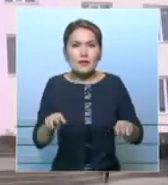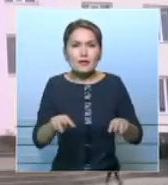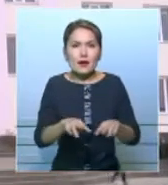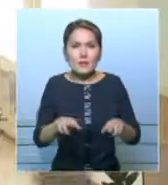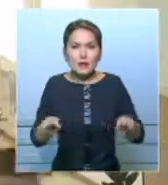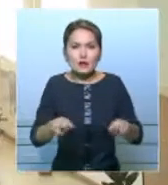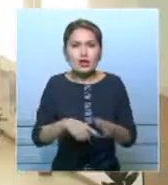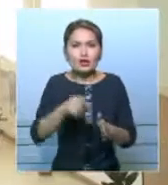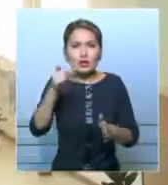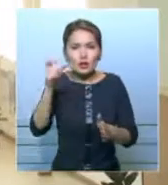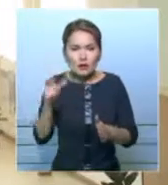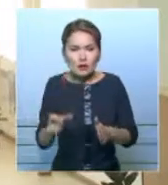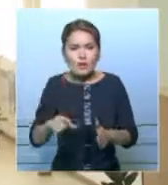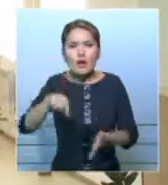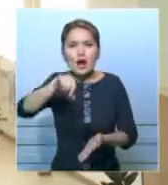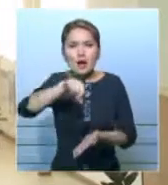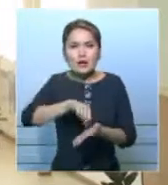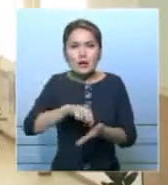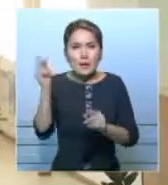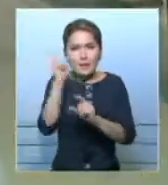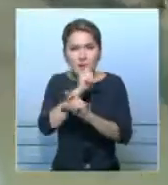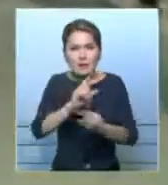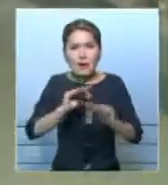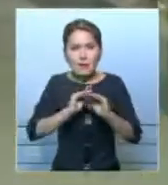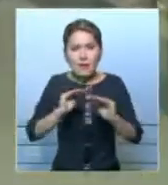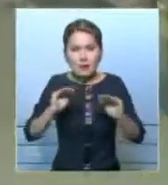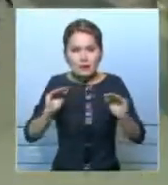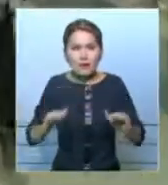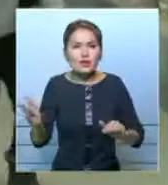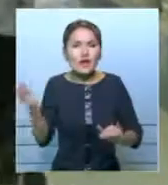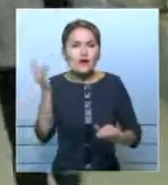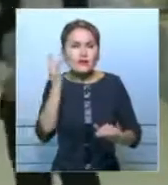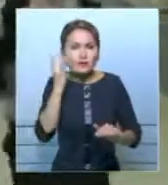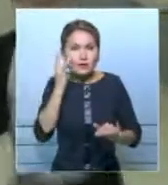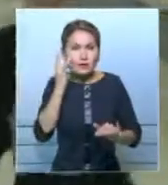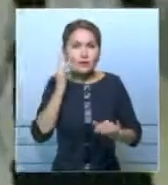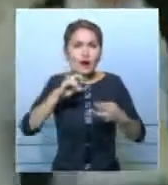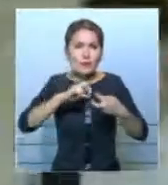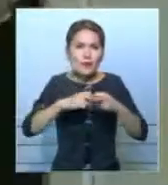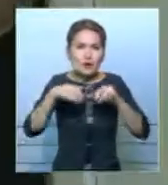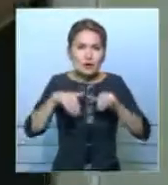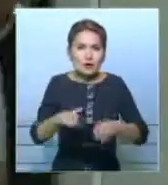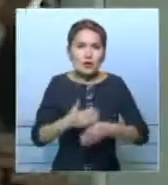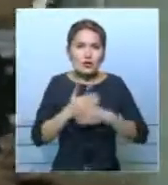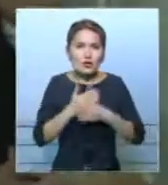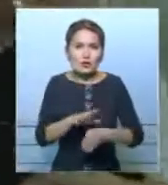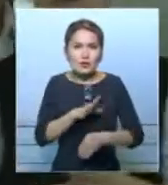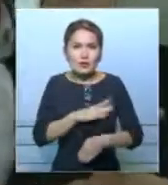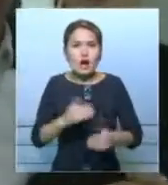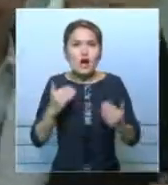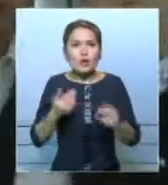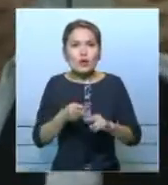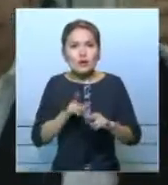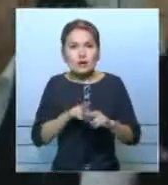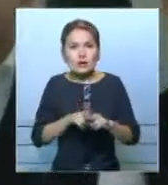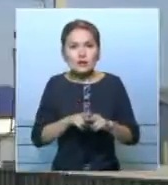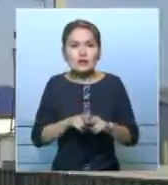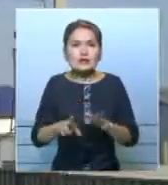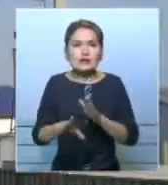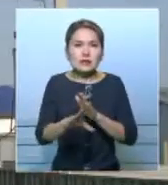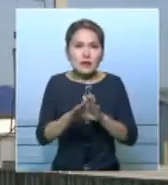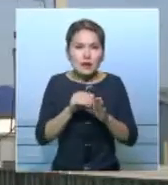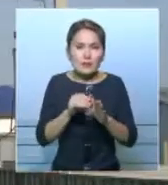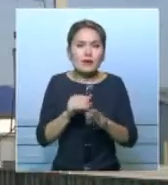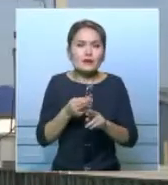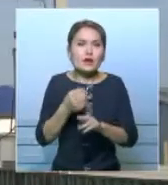депутаты атанып, Мұнайлы ауданындағы мектептер мен балабақшалардың көптеп бой көтеруіне өз үлесін қосыпты. Енді осы сайлауда